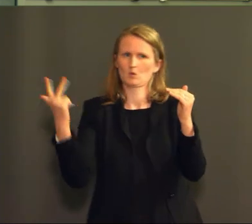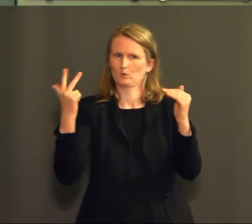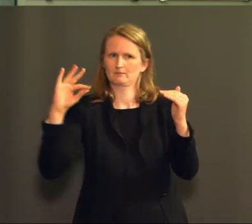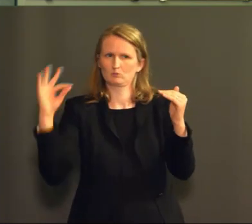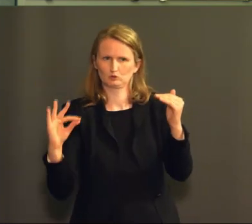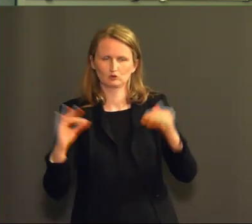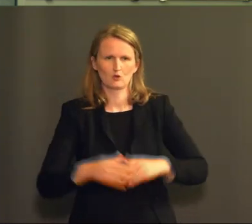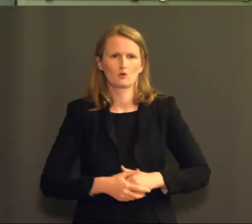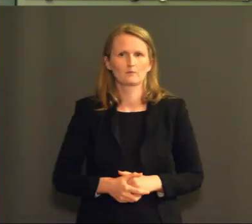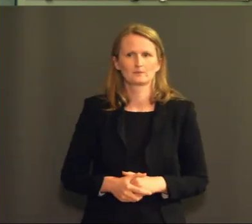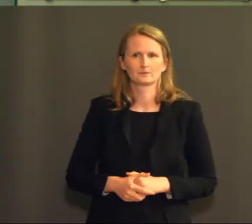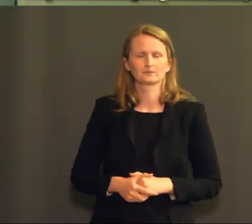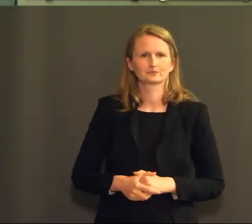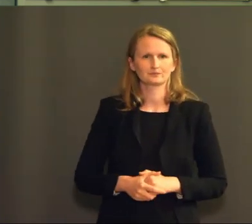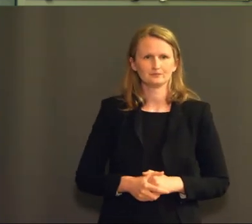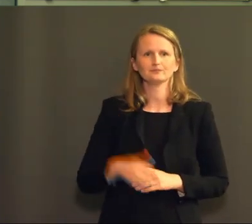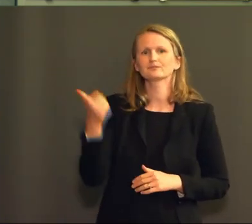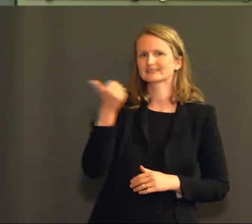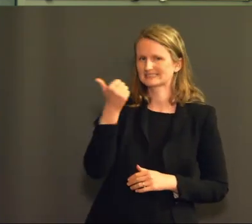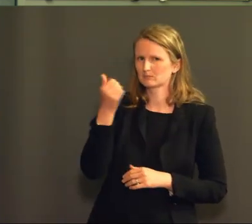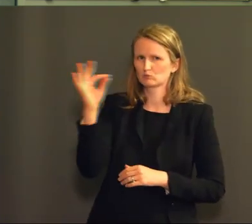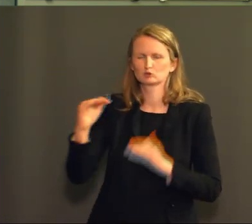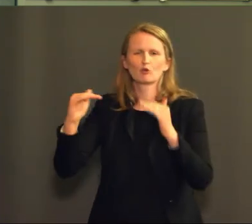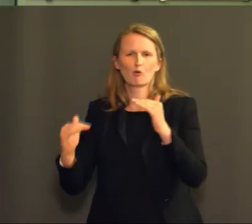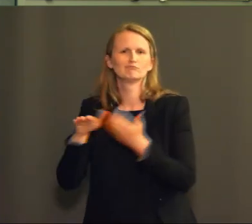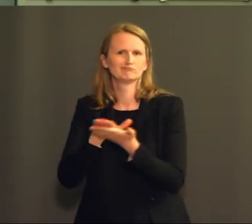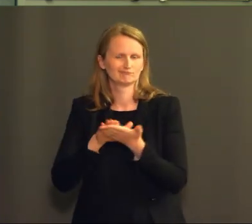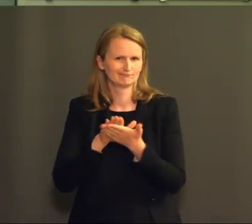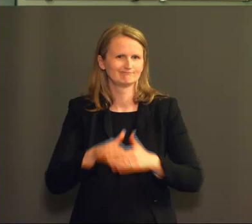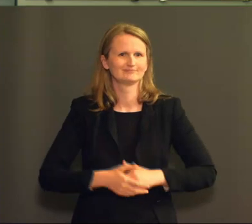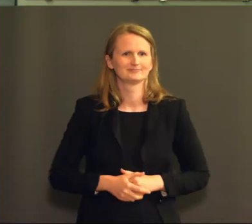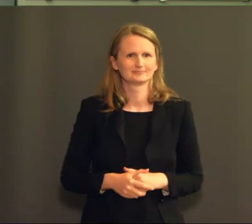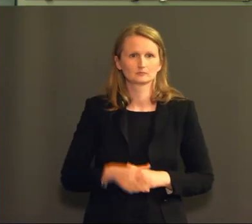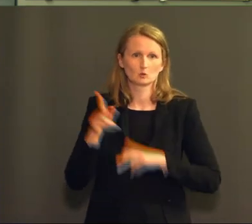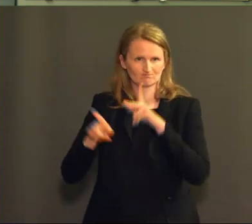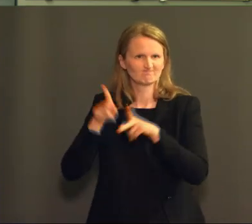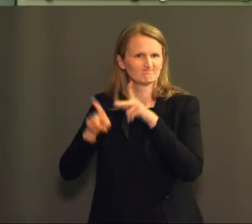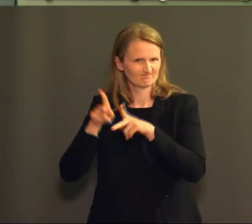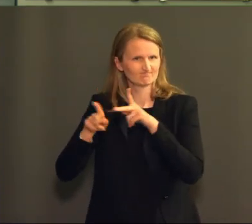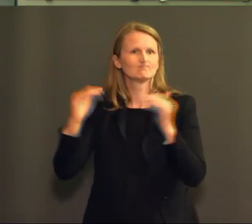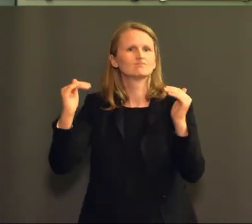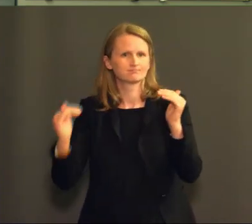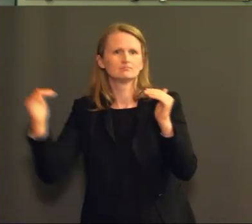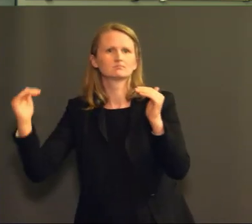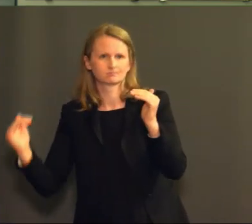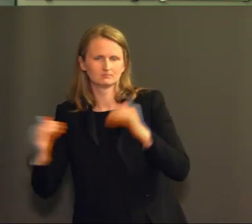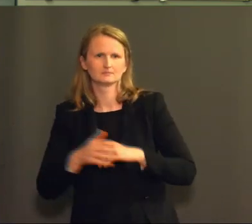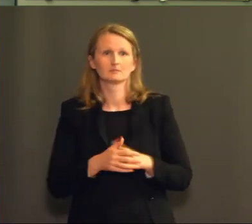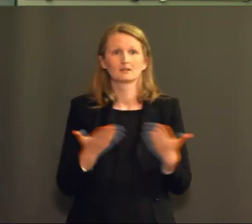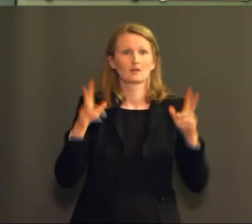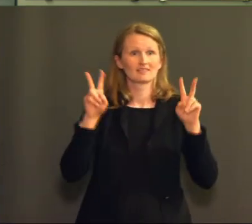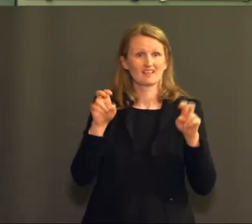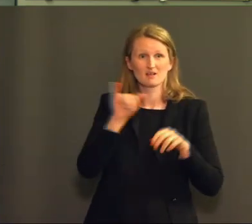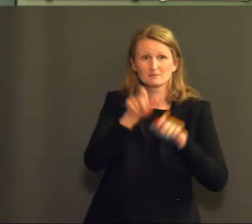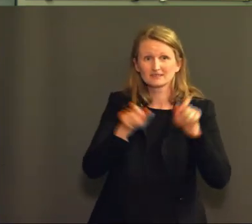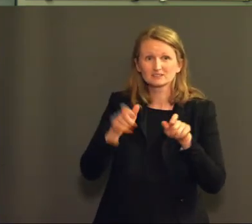enfin, continuent à diminuer. En moyenne, nous avons déploré 38 décès par jour la semaine